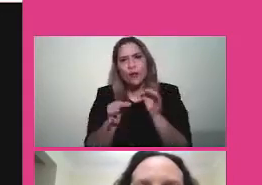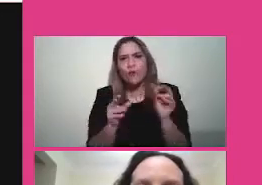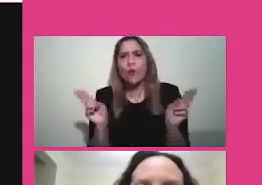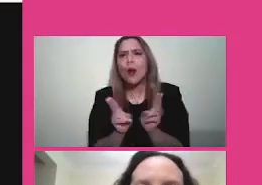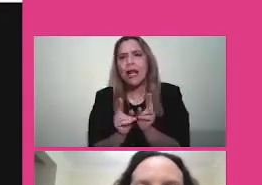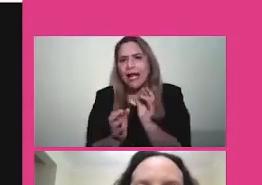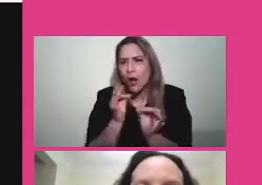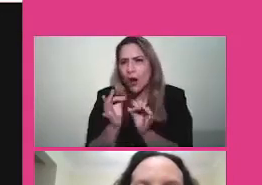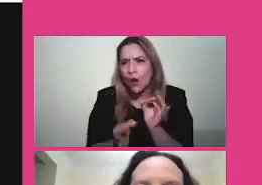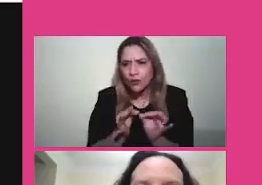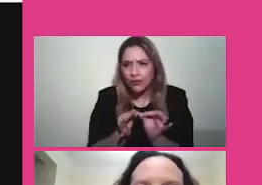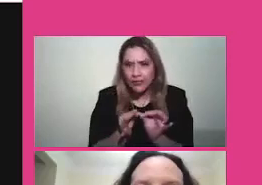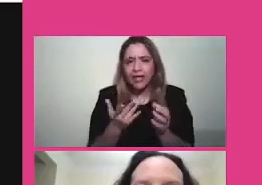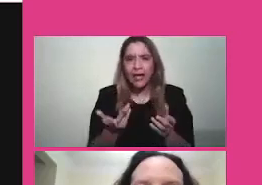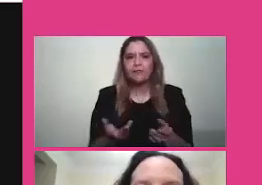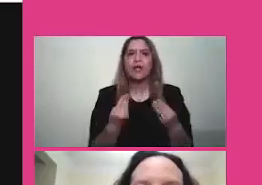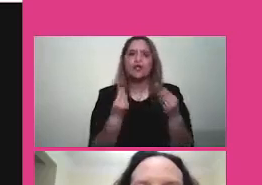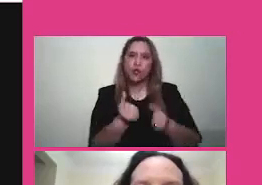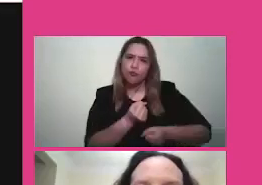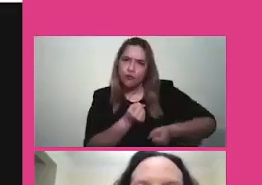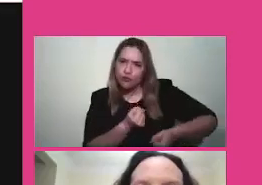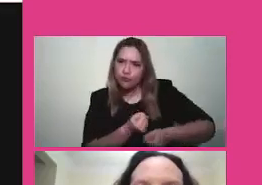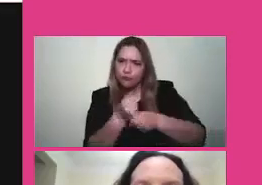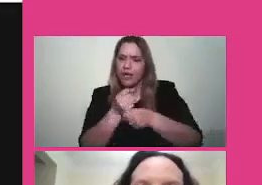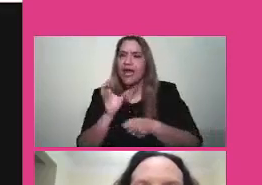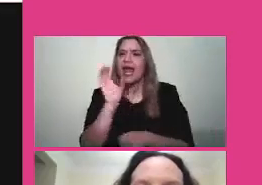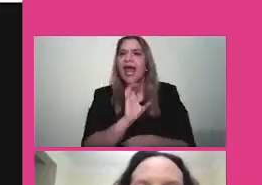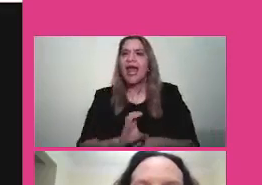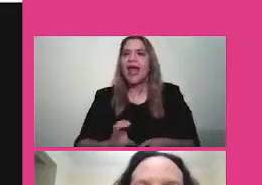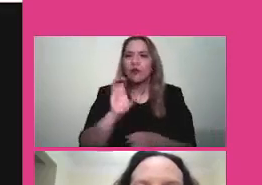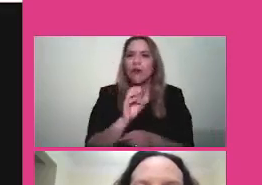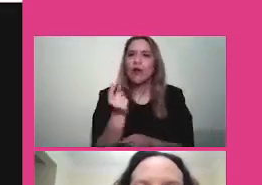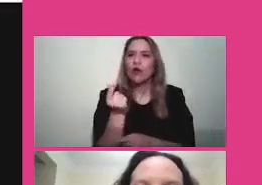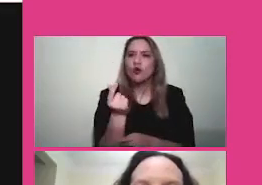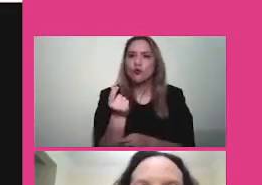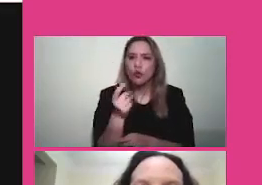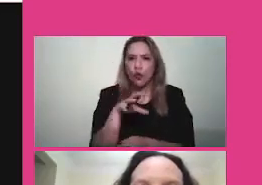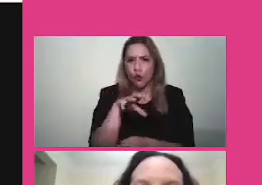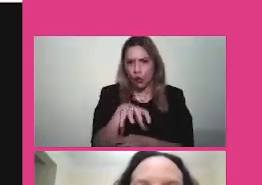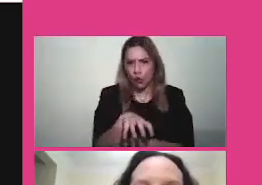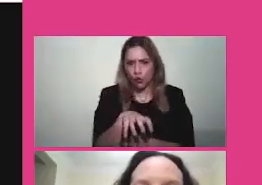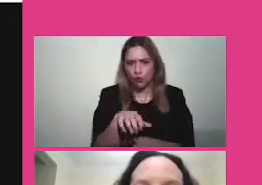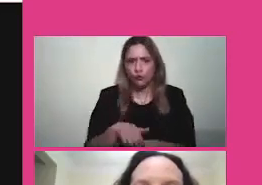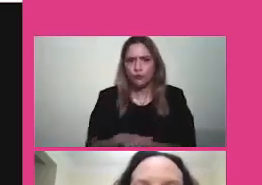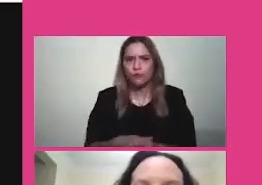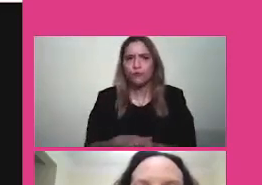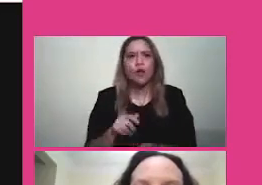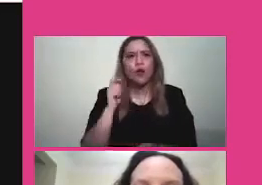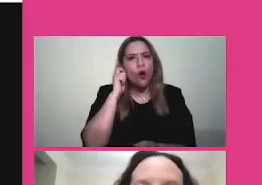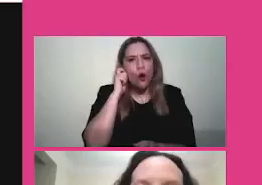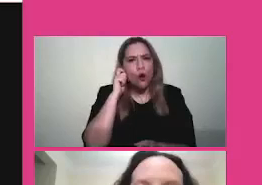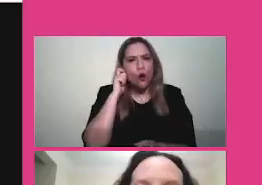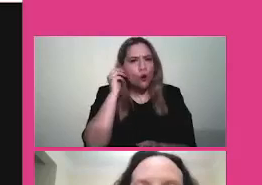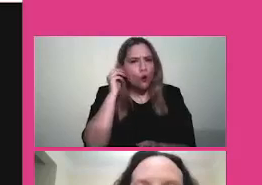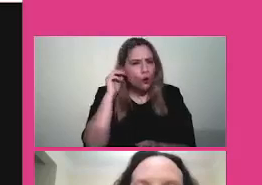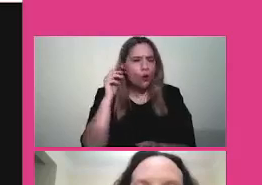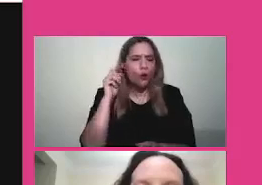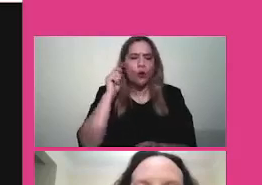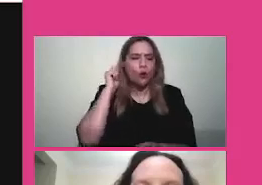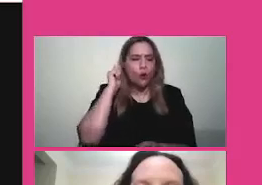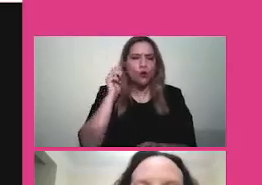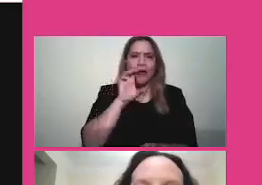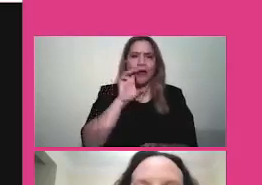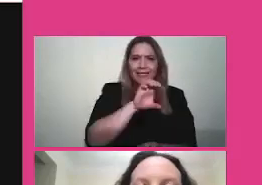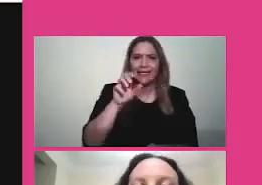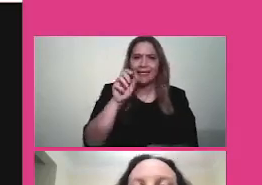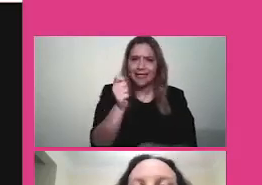τον χρηματοδοτικό μηχανισμό του Ευρωπαϊκού Οικονομικού Χώρου, τα λεγόμενα EA Grants, καθώς και το πρόγραμμα